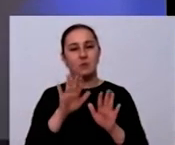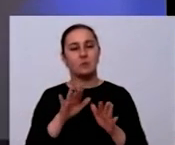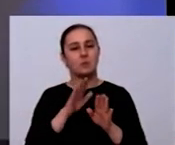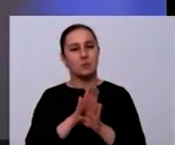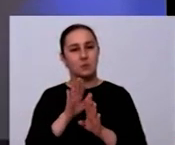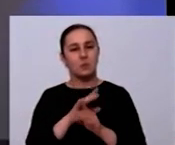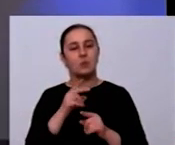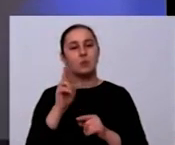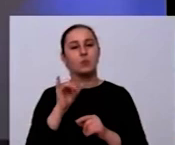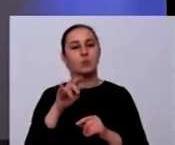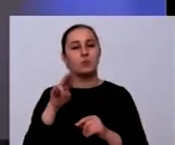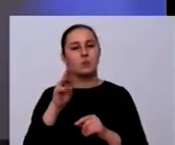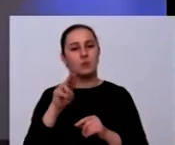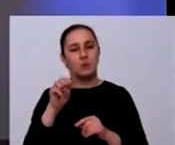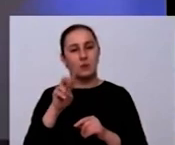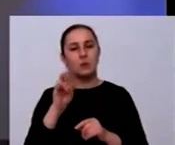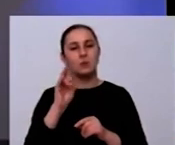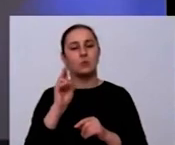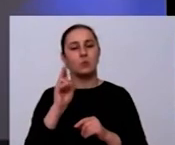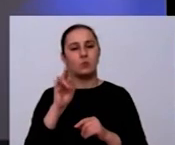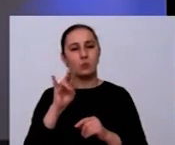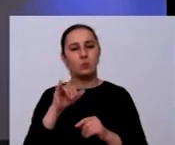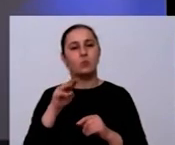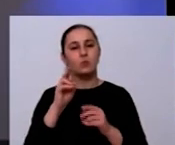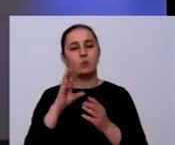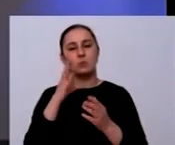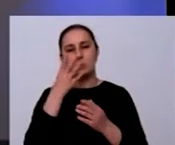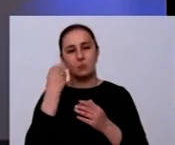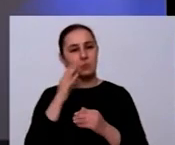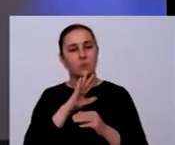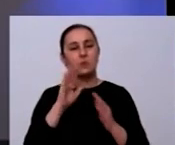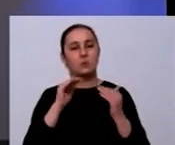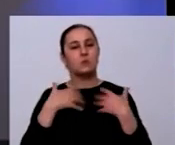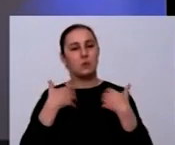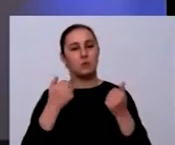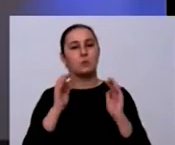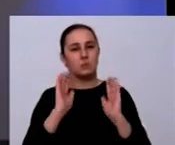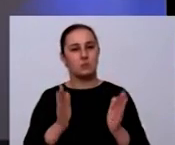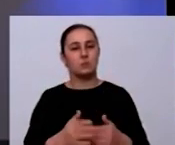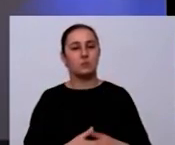bajarib, kundalik.com saytiga joylashni unutmang. Xayr, salomat bo'ling.